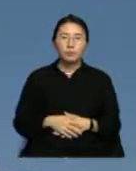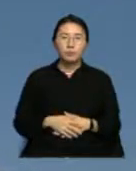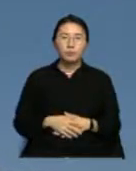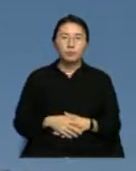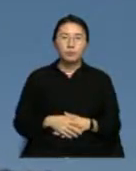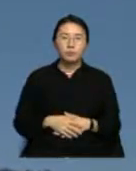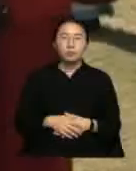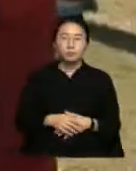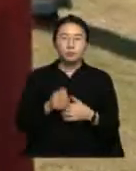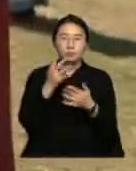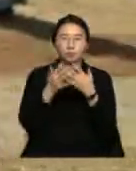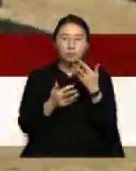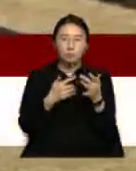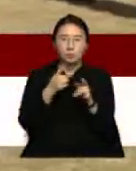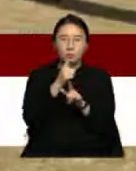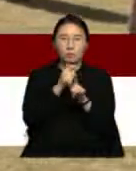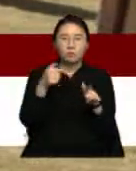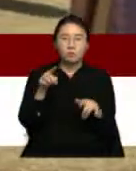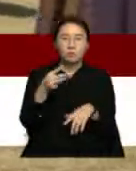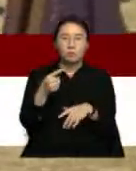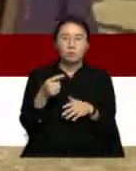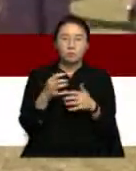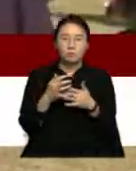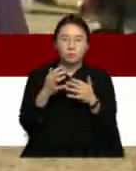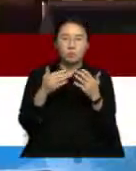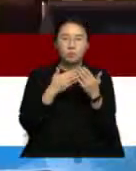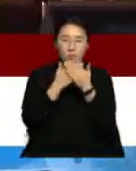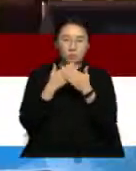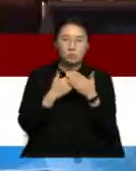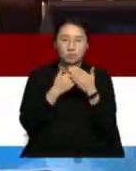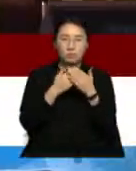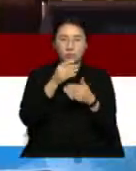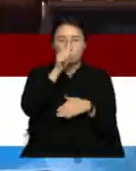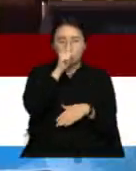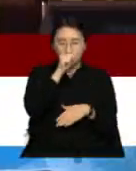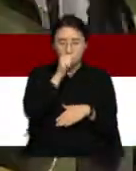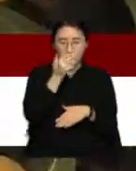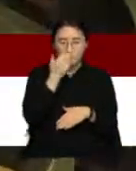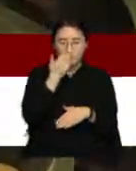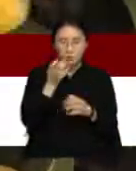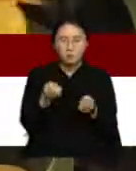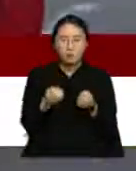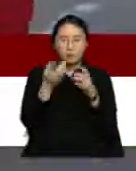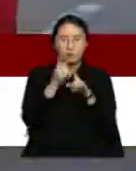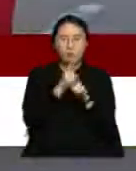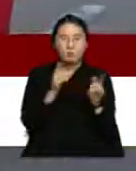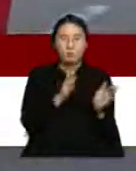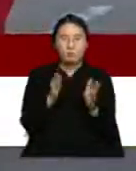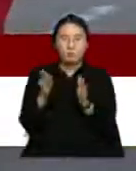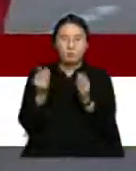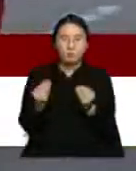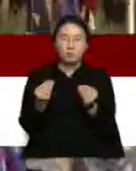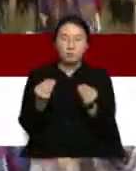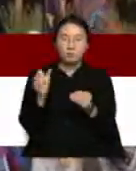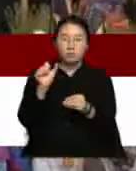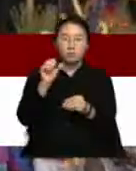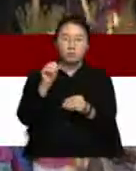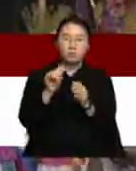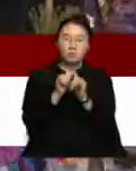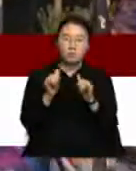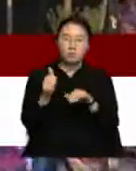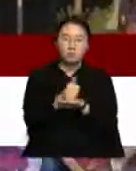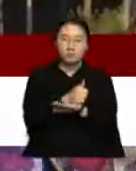혼뿔 채화식과 갈라 퍼레이드, 학술대회와 착한 콘서트 등도 예정돼 있습니다. 매년 50만 명